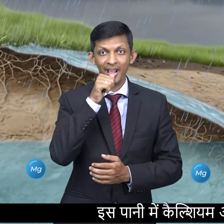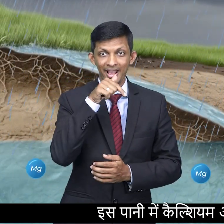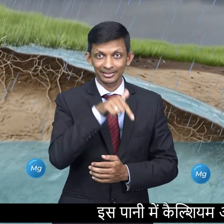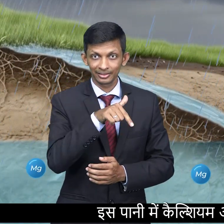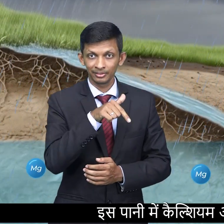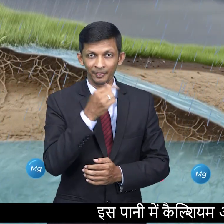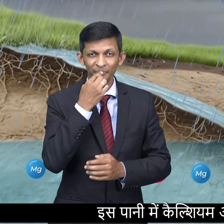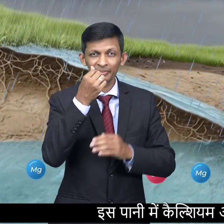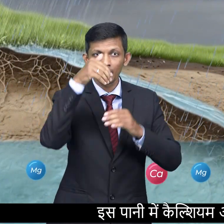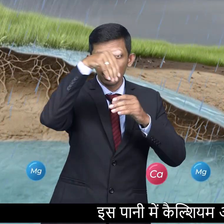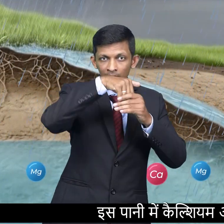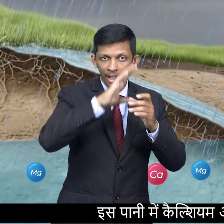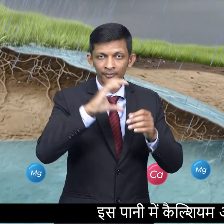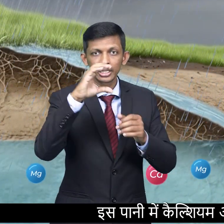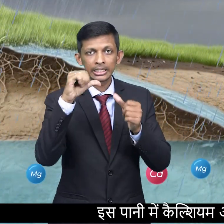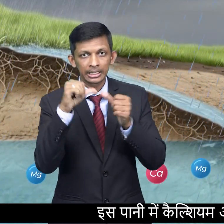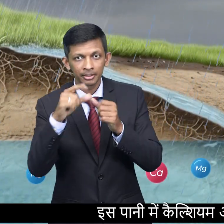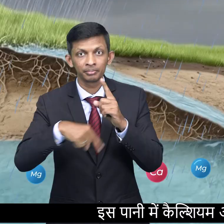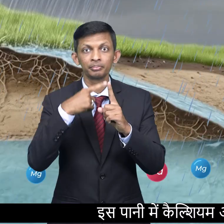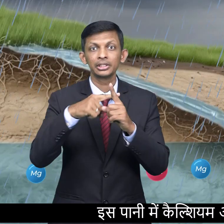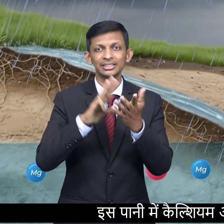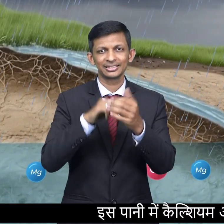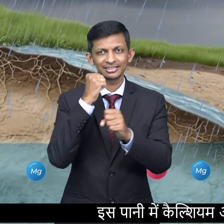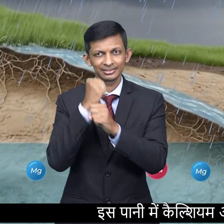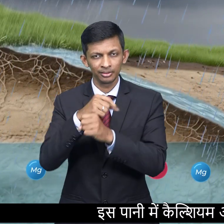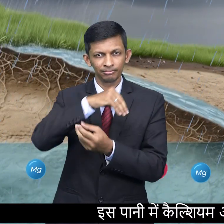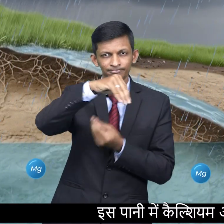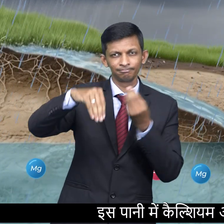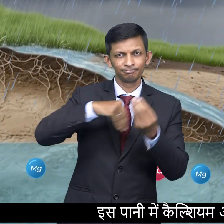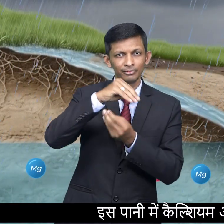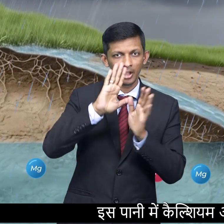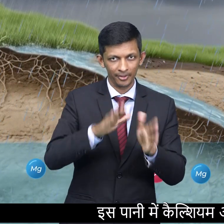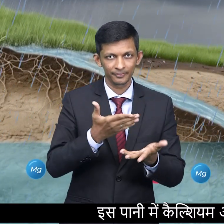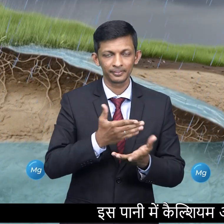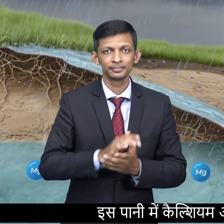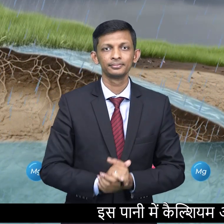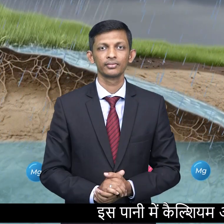इस पानी में कैल्शियम और मैग्नीशियम के लवण मिले हो सकते हैं।